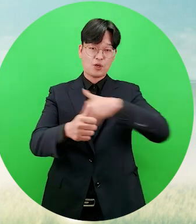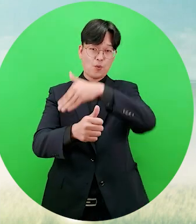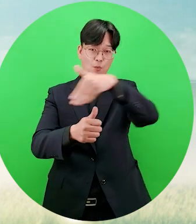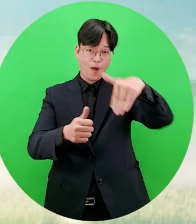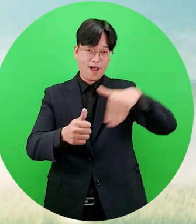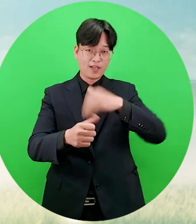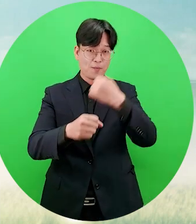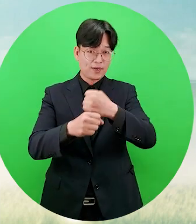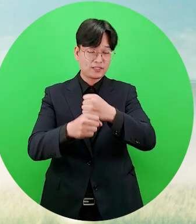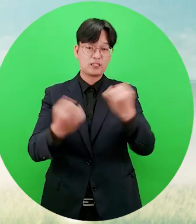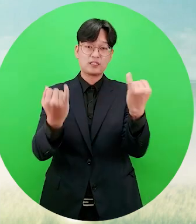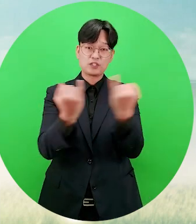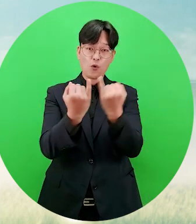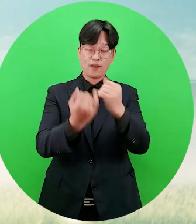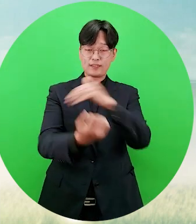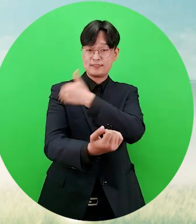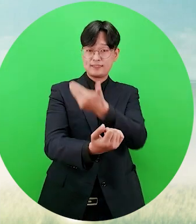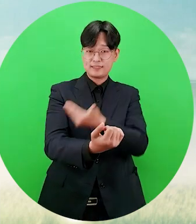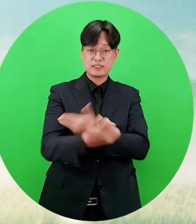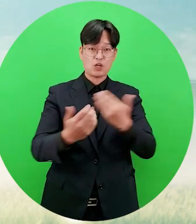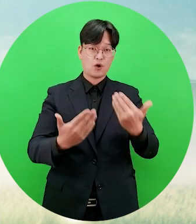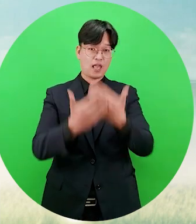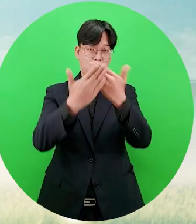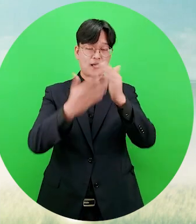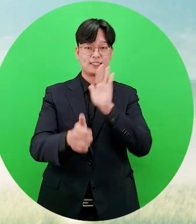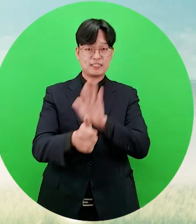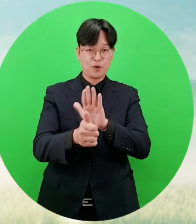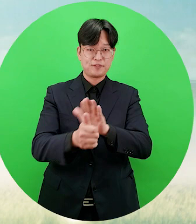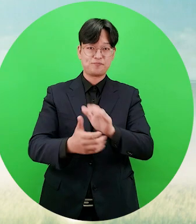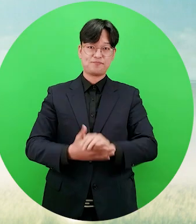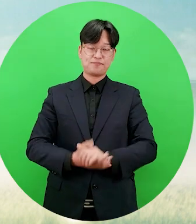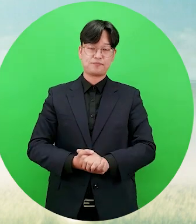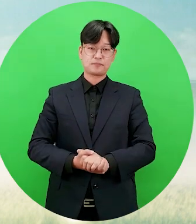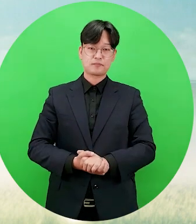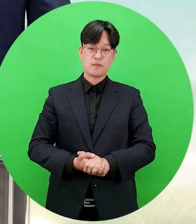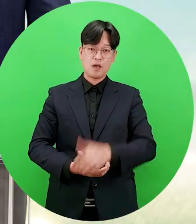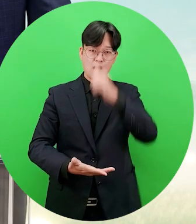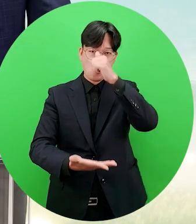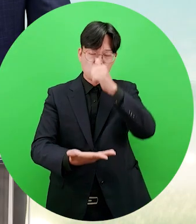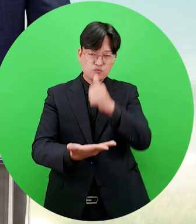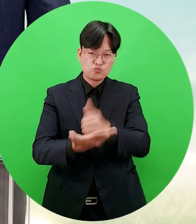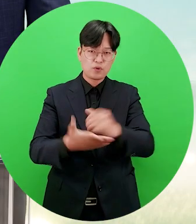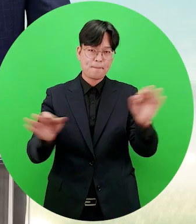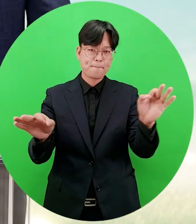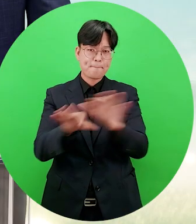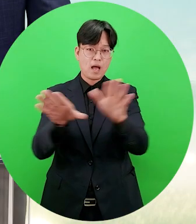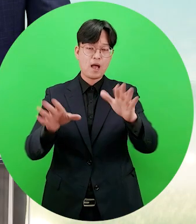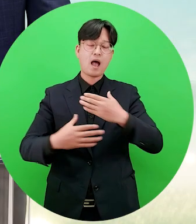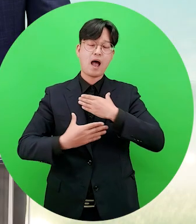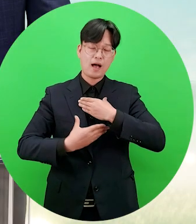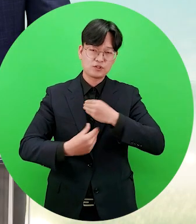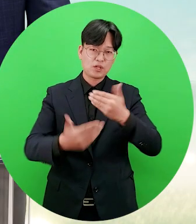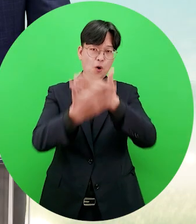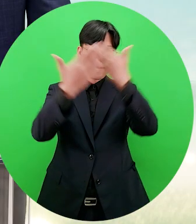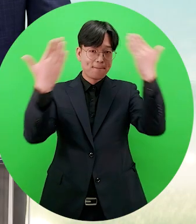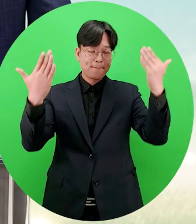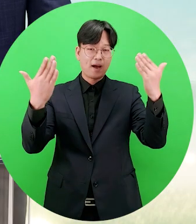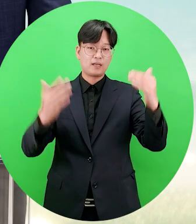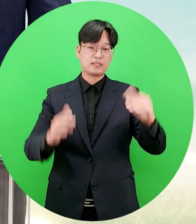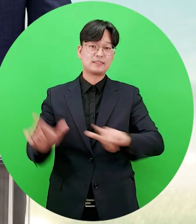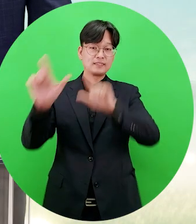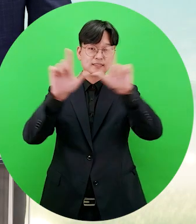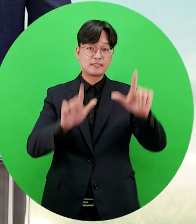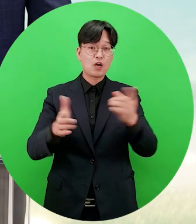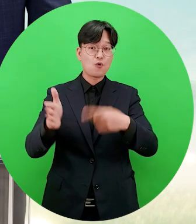조성하고 여성의 능력 개발을 지원하겠습니다. 범죄 없는 밝고 안전한 주거 환경 조성을 위해